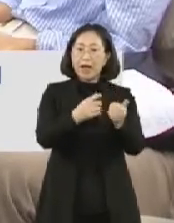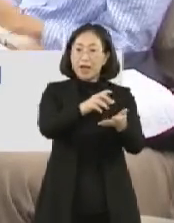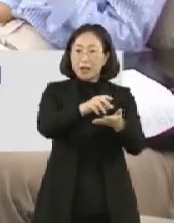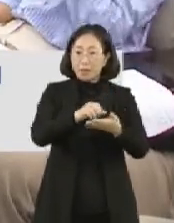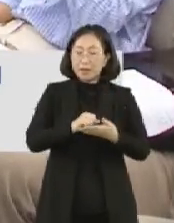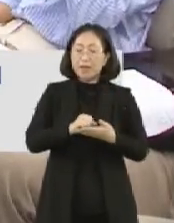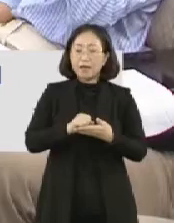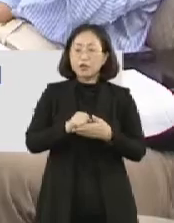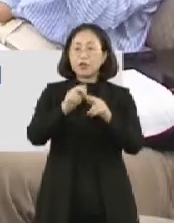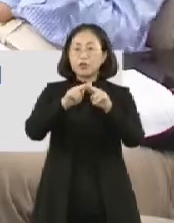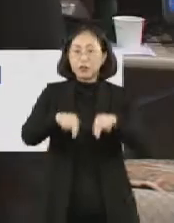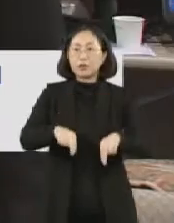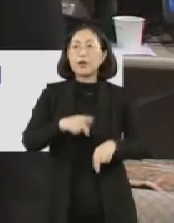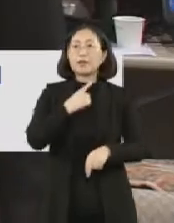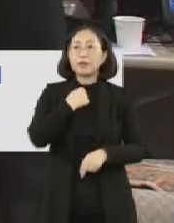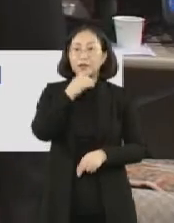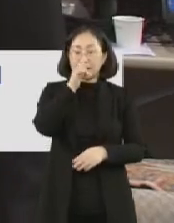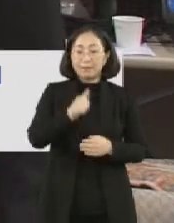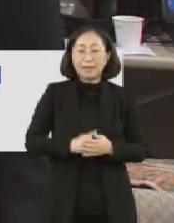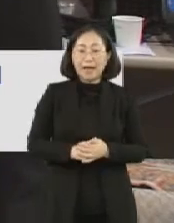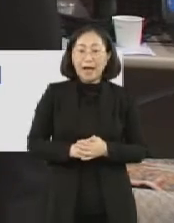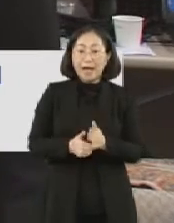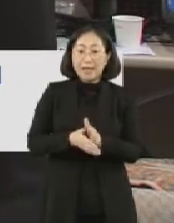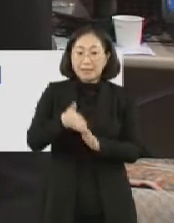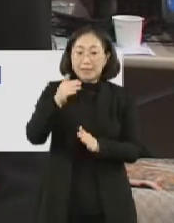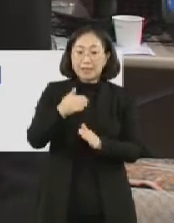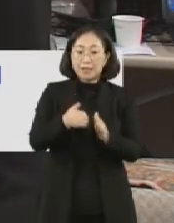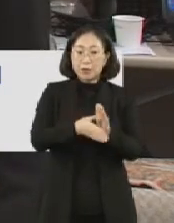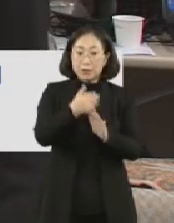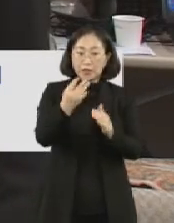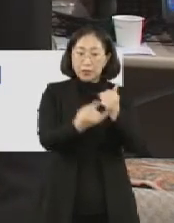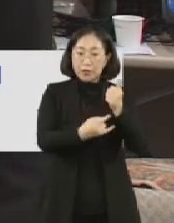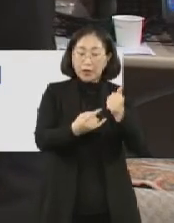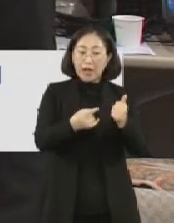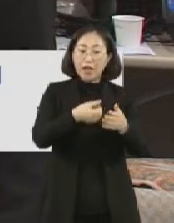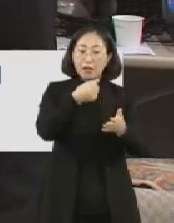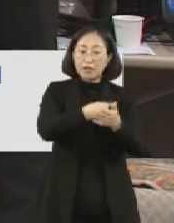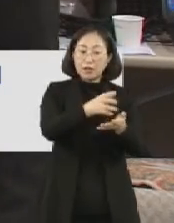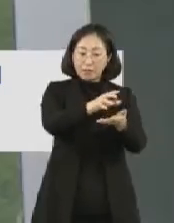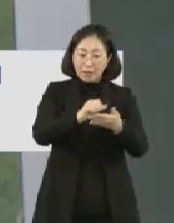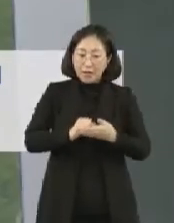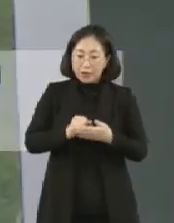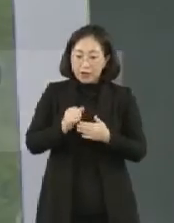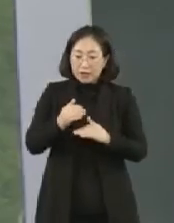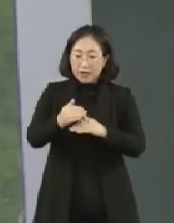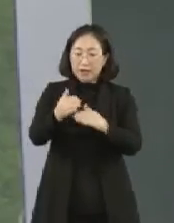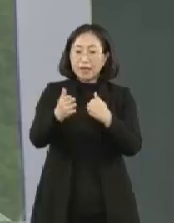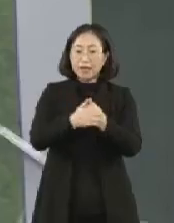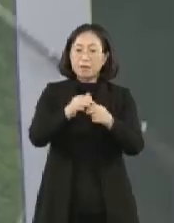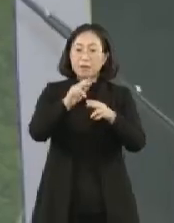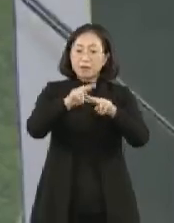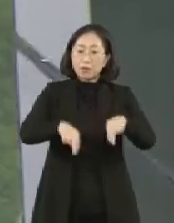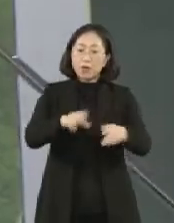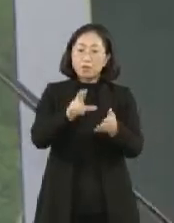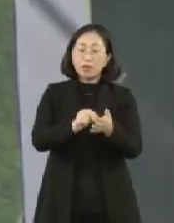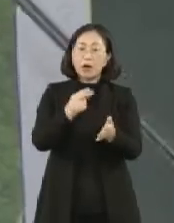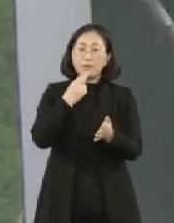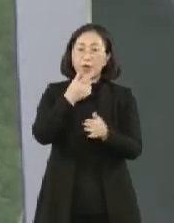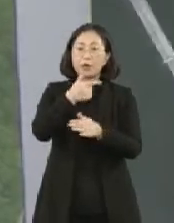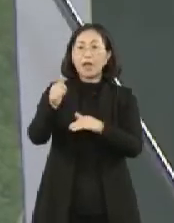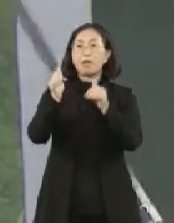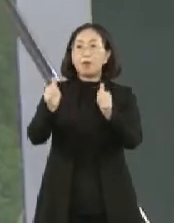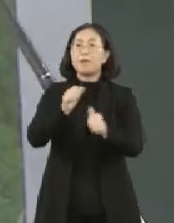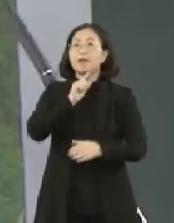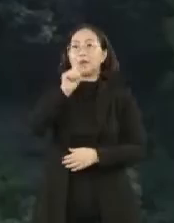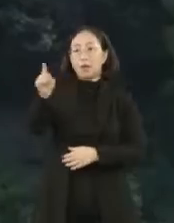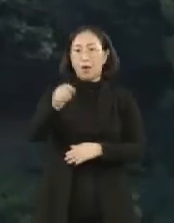받아들여 취소한 바 있습니다 신은 도시 계획이 결정을 받아들여 진행한 만큼 취소의 문제가 없다 며 대법원에